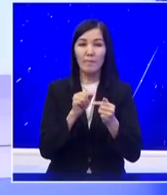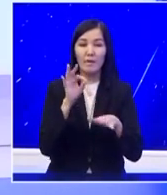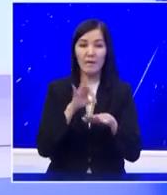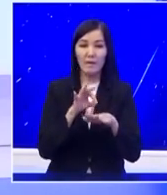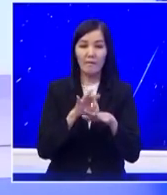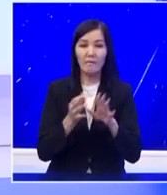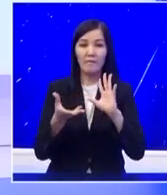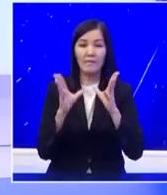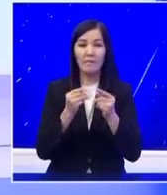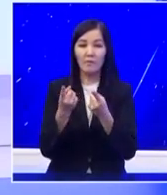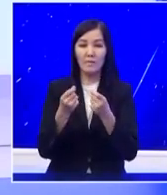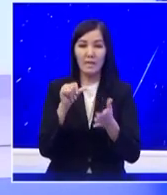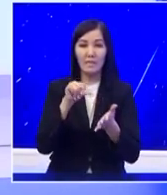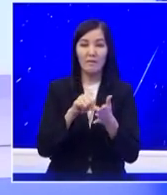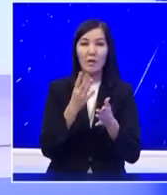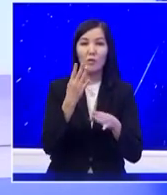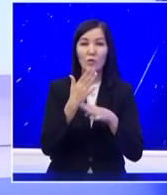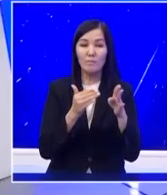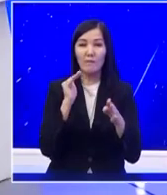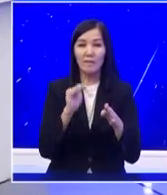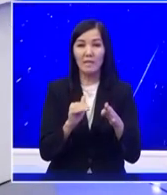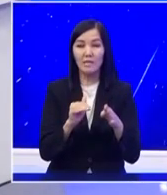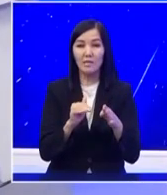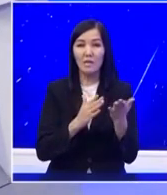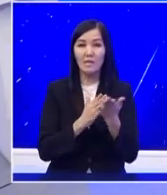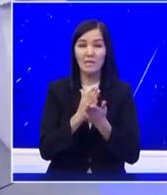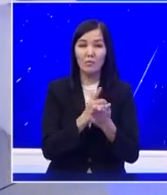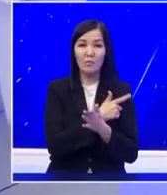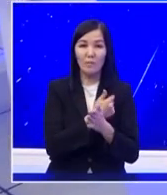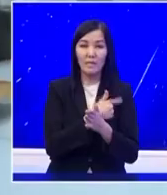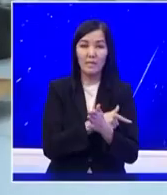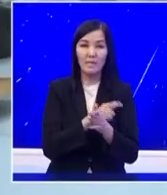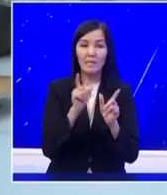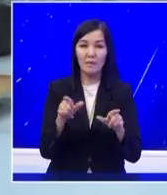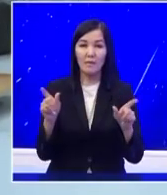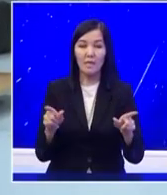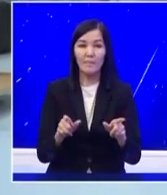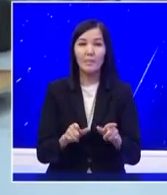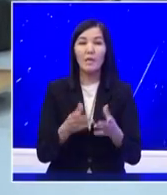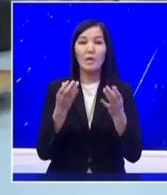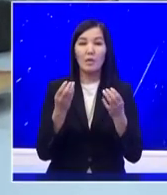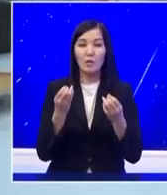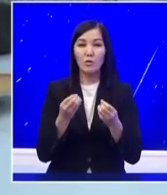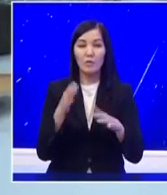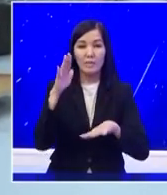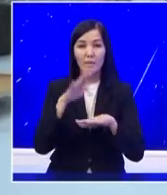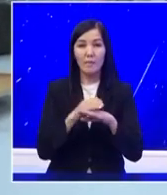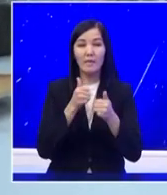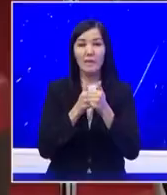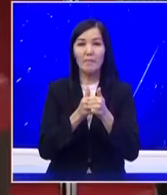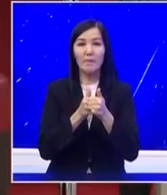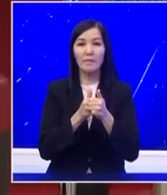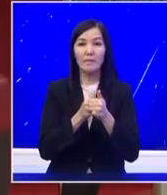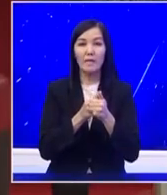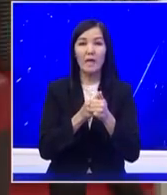инфекцией всего задействовано более 3500 сотрудников медицинского персонала. Не обошел стороной заместитель акима Алматинской области и